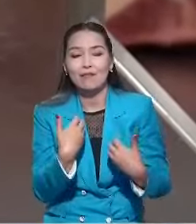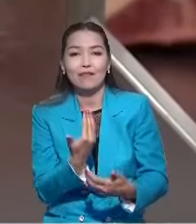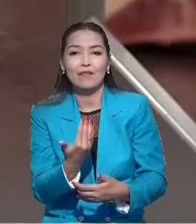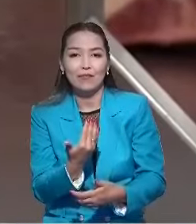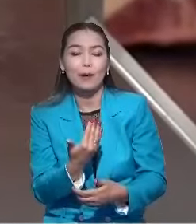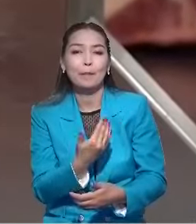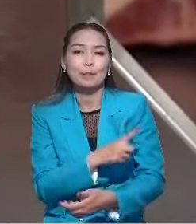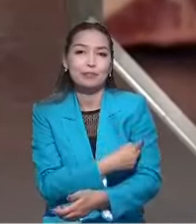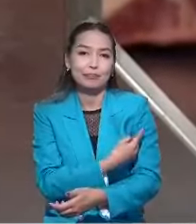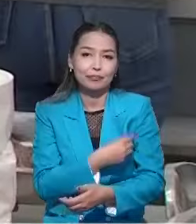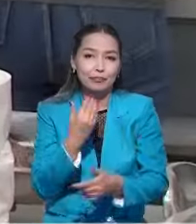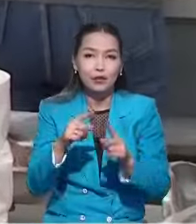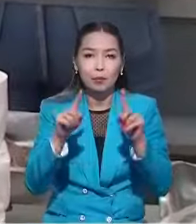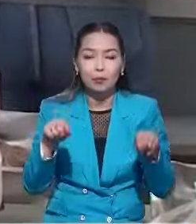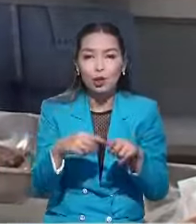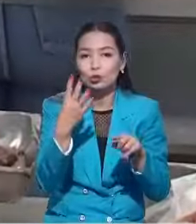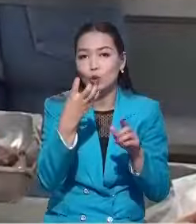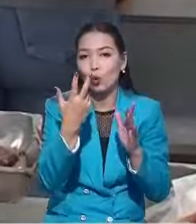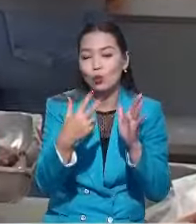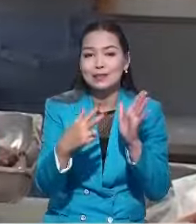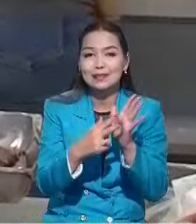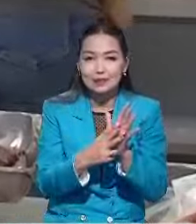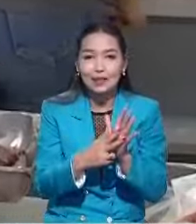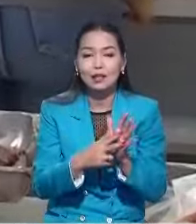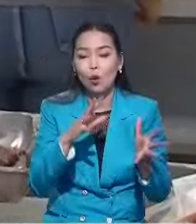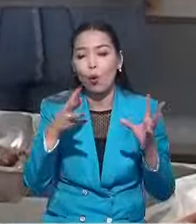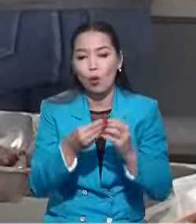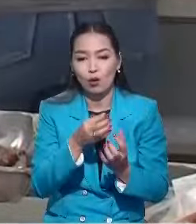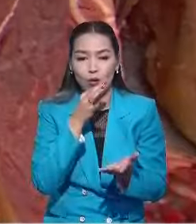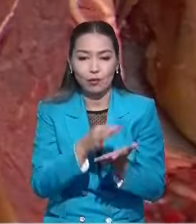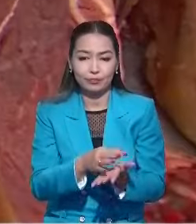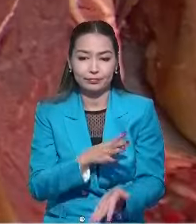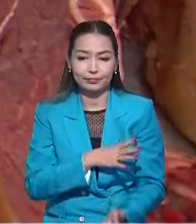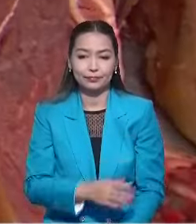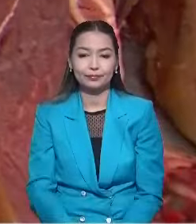бланкісі және 438 000 сараптама қорытындысы шығарылды.